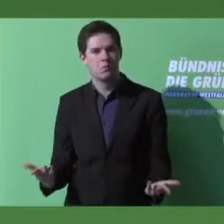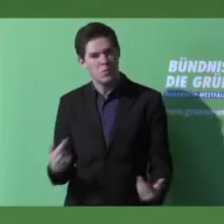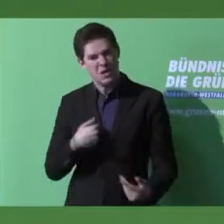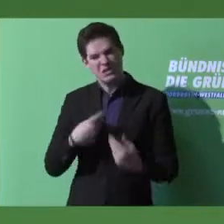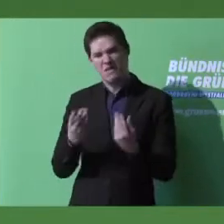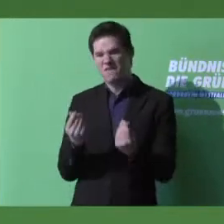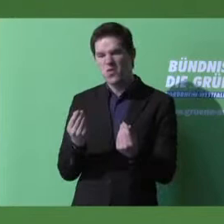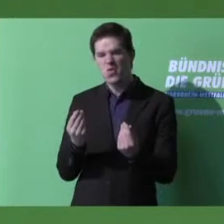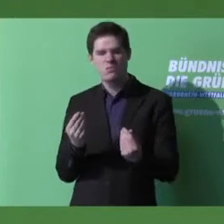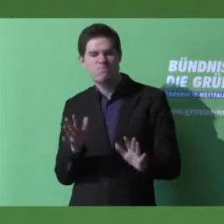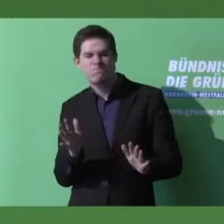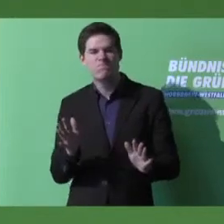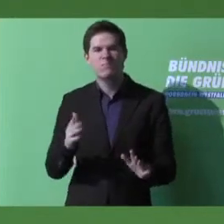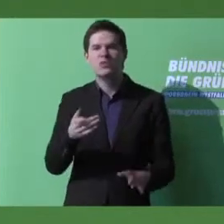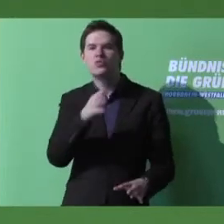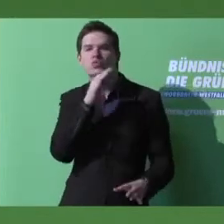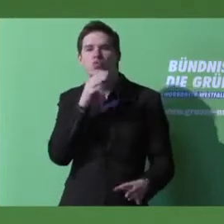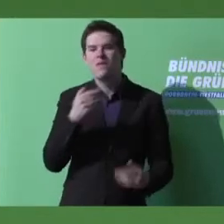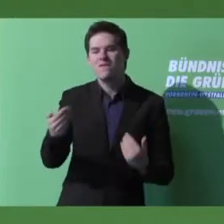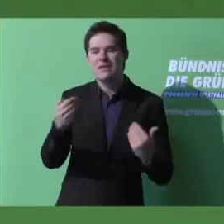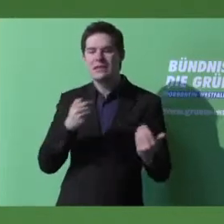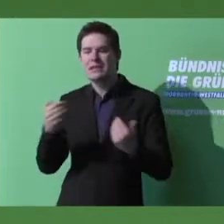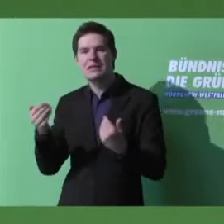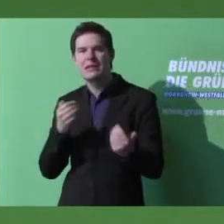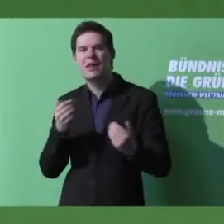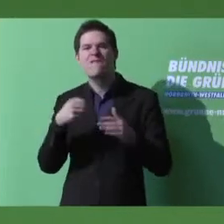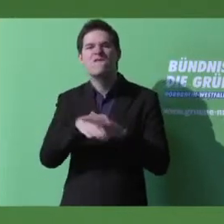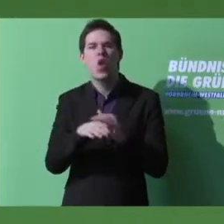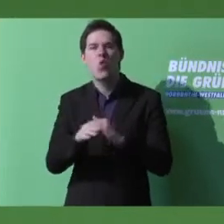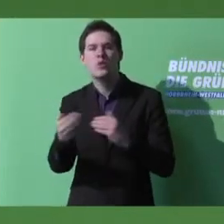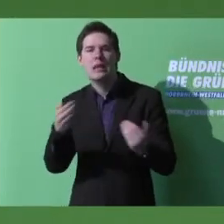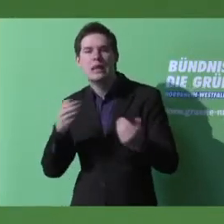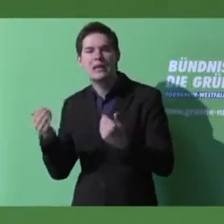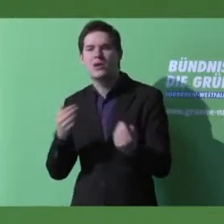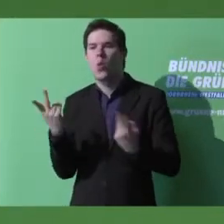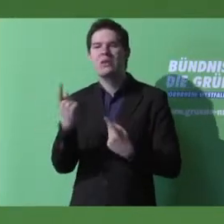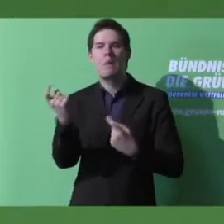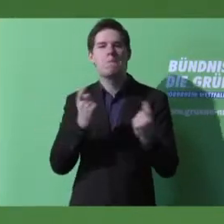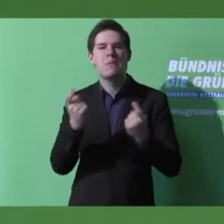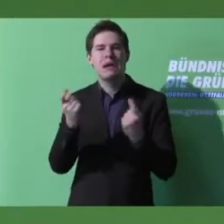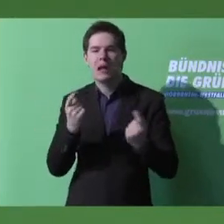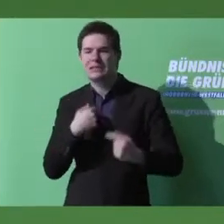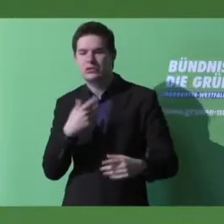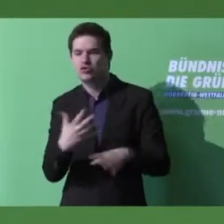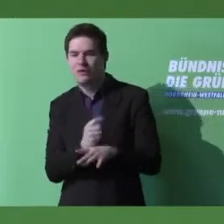Gefühl haben, sie kämen mit Flüchtlingen und Migranten nicht